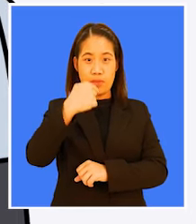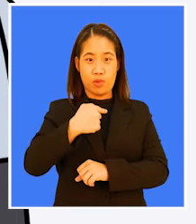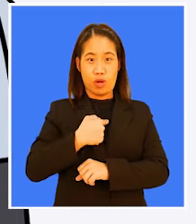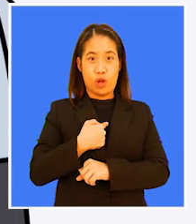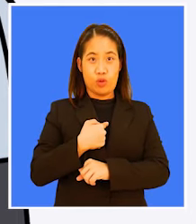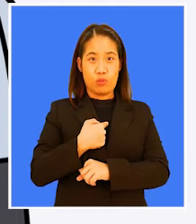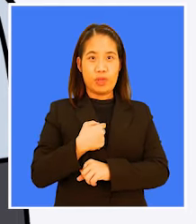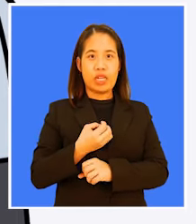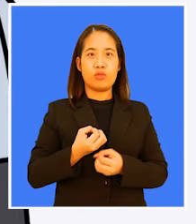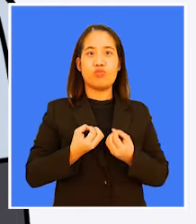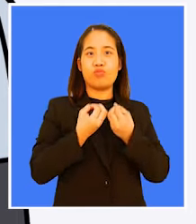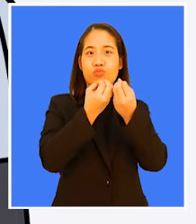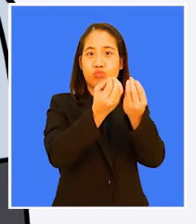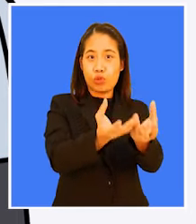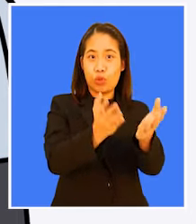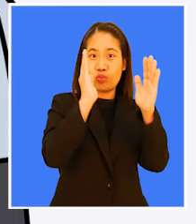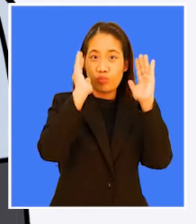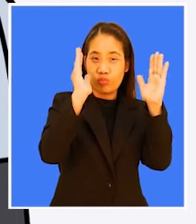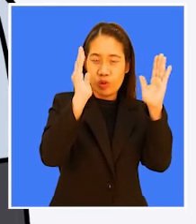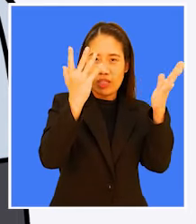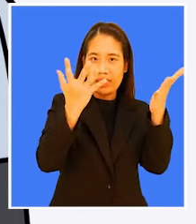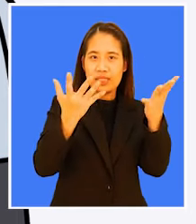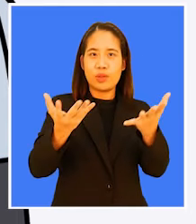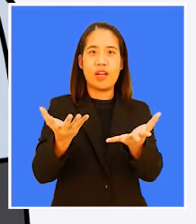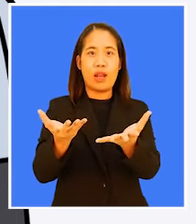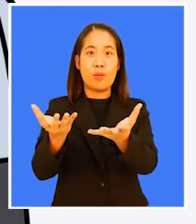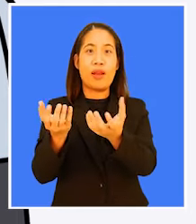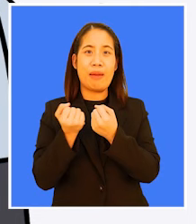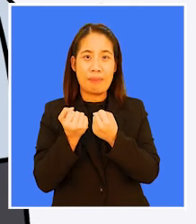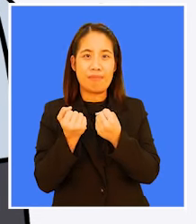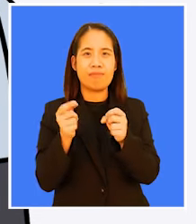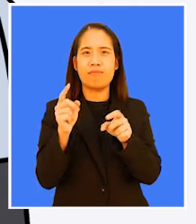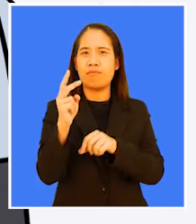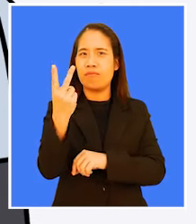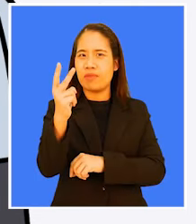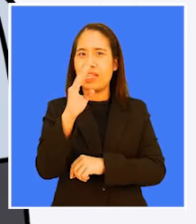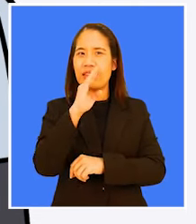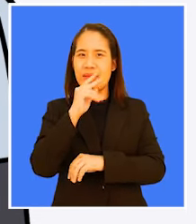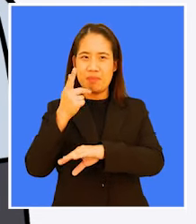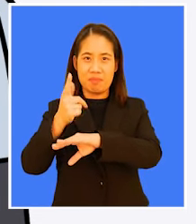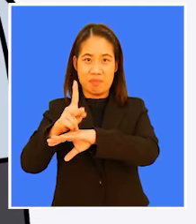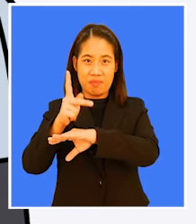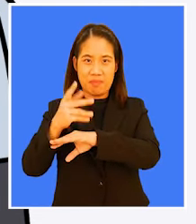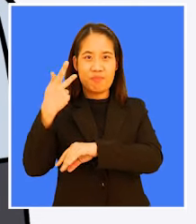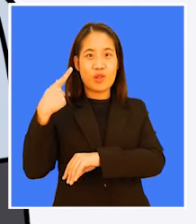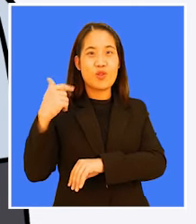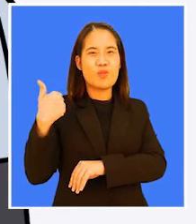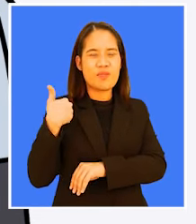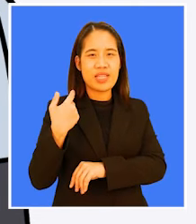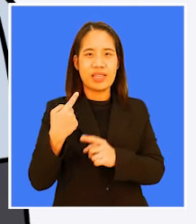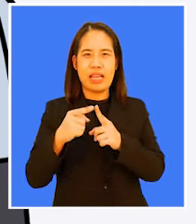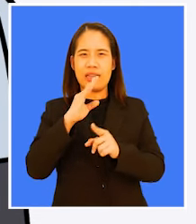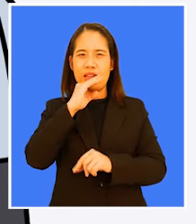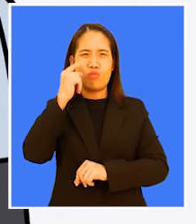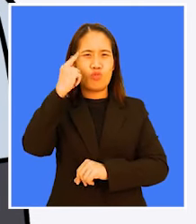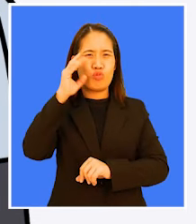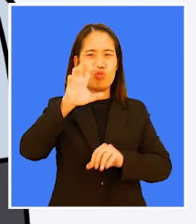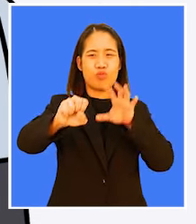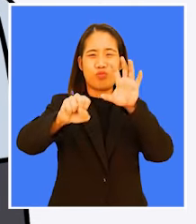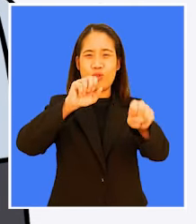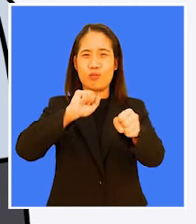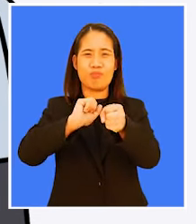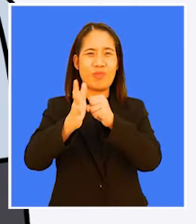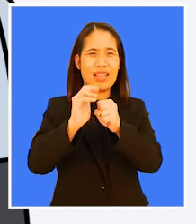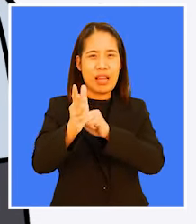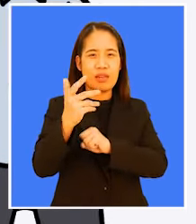ผู้รับและส่งสื่อออกไปอินเทอร์เน็ตให้ประโยชน์มากมายก็จริงแต่ถ้าใช้ผิดวิธีหรือรู้ไม่เท่าทันก็ทำ